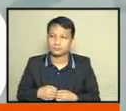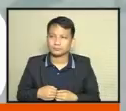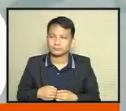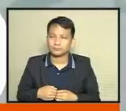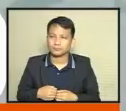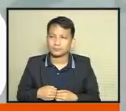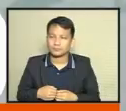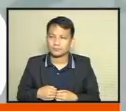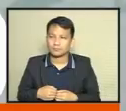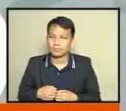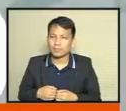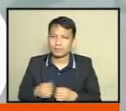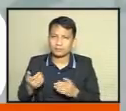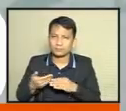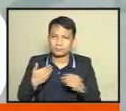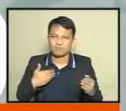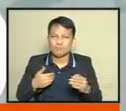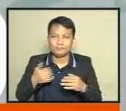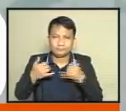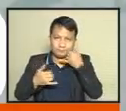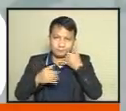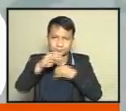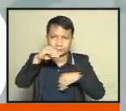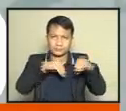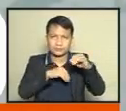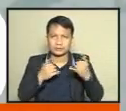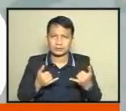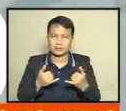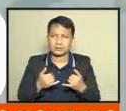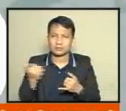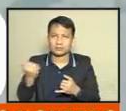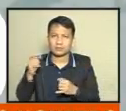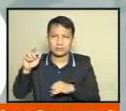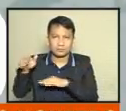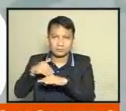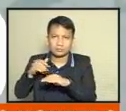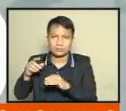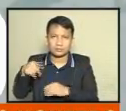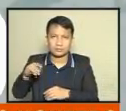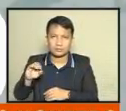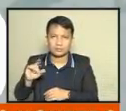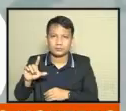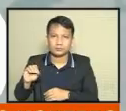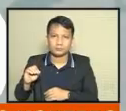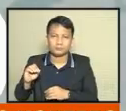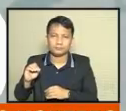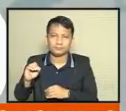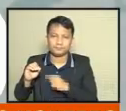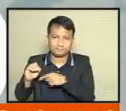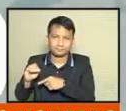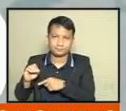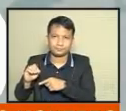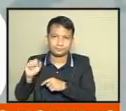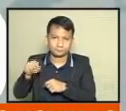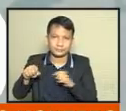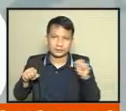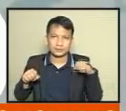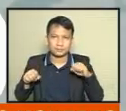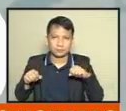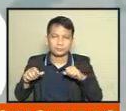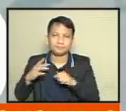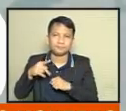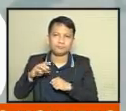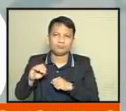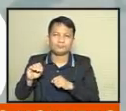kayo, sir. Opo, bukod sa pagtatawag po sa inyong counterpart, tawagan nyo na rin po yung polo. Apo. Di ho